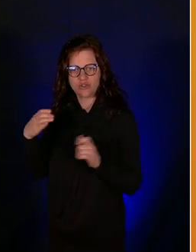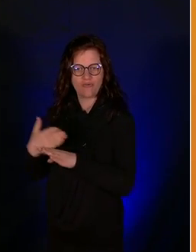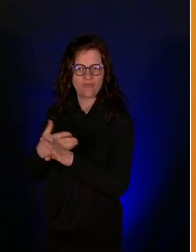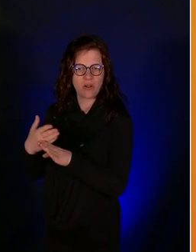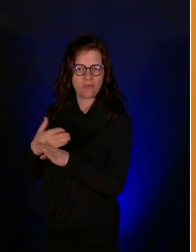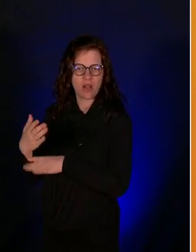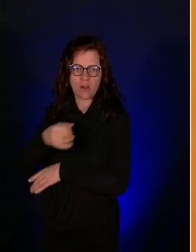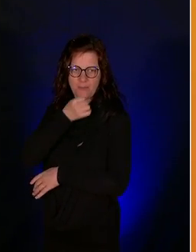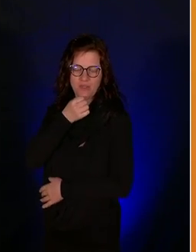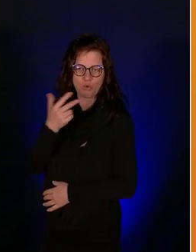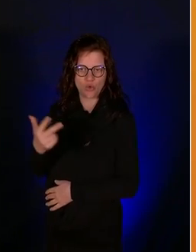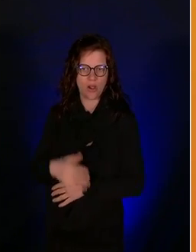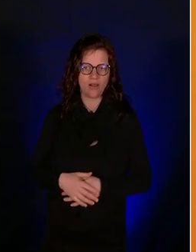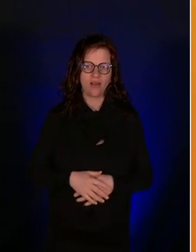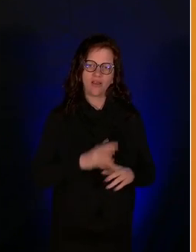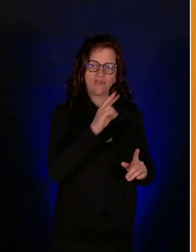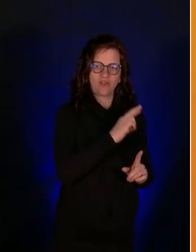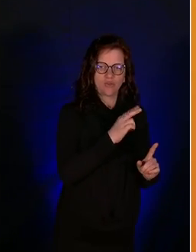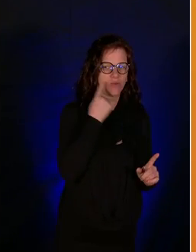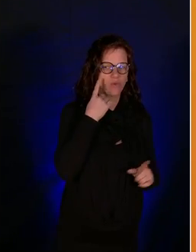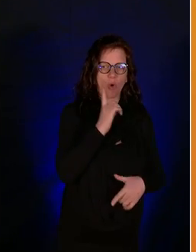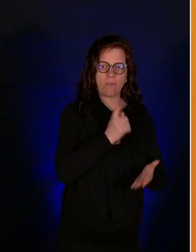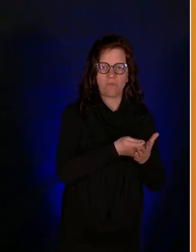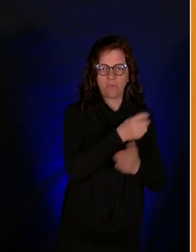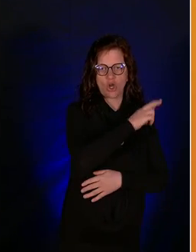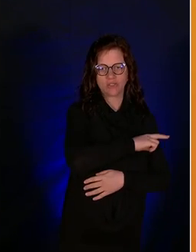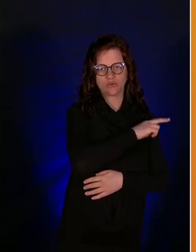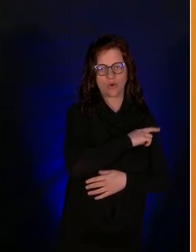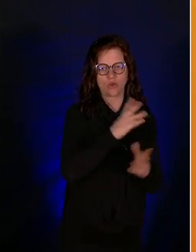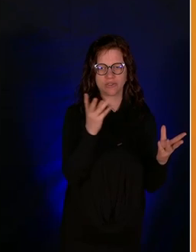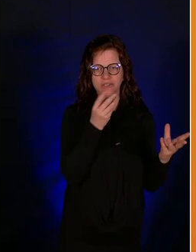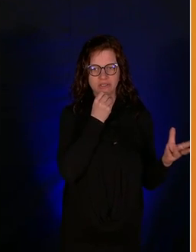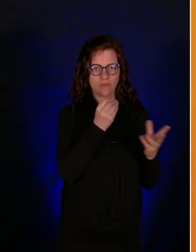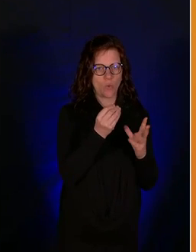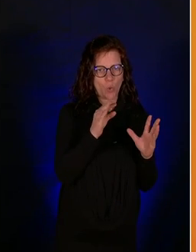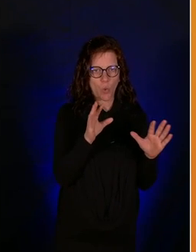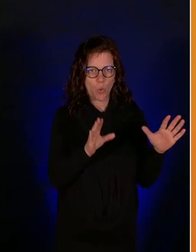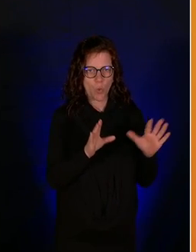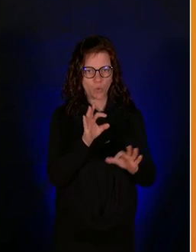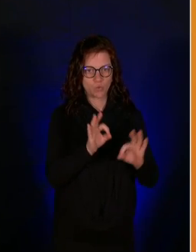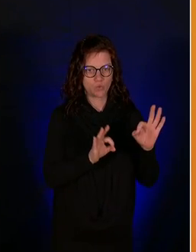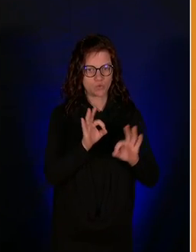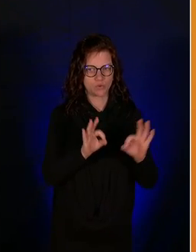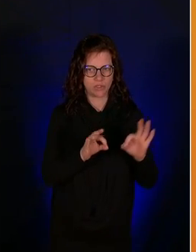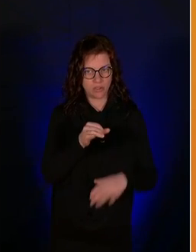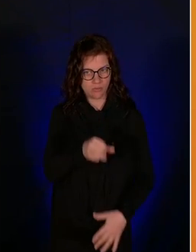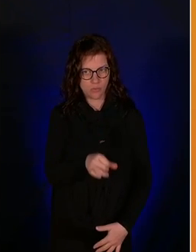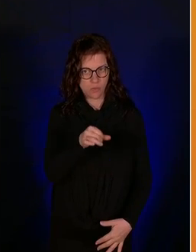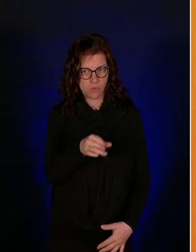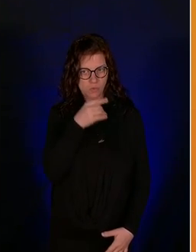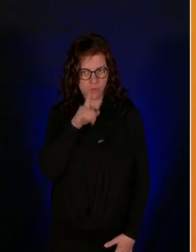micro 3. À toi, Véronique, pour la Fédé Banque Assurance. Est-ce que c'est bon ? Ouais, j'ai appuyé, normalement,